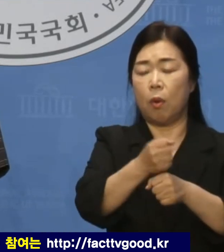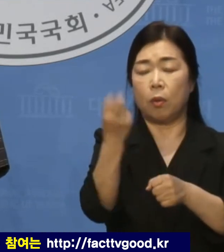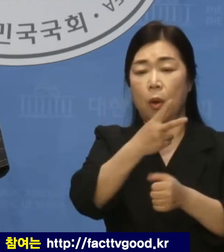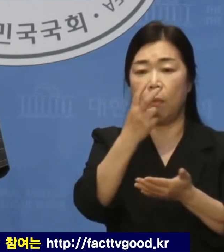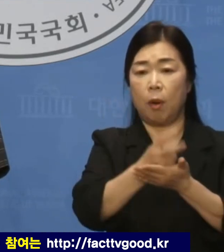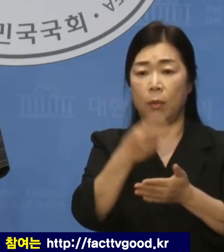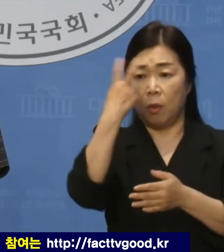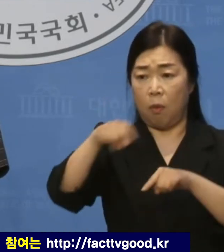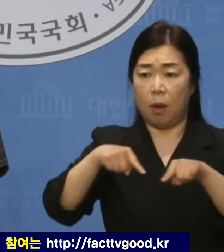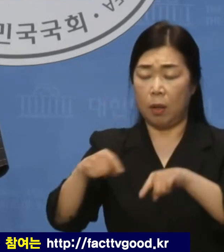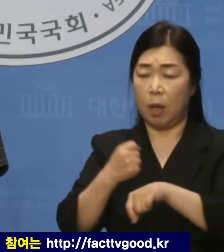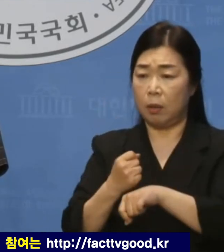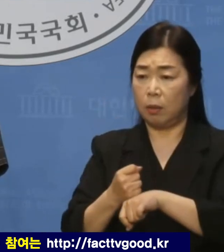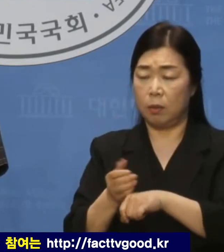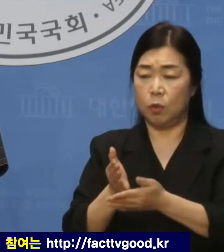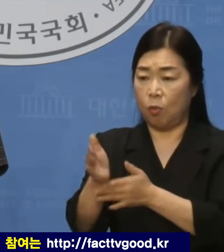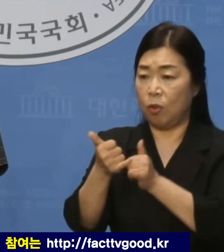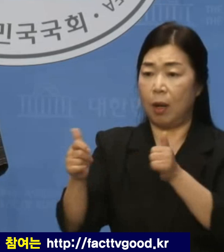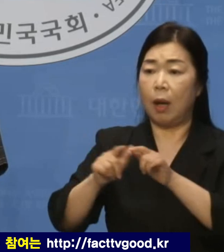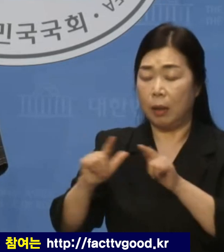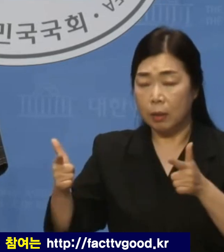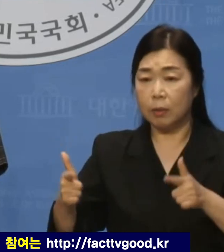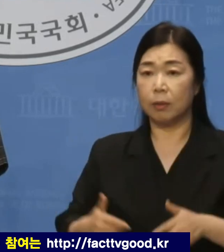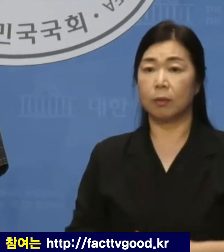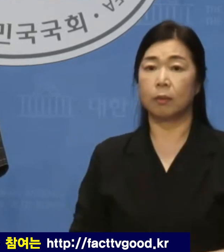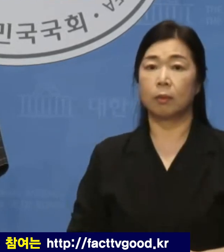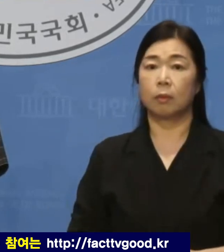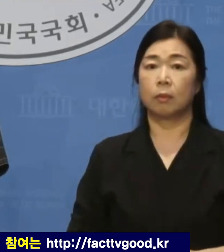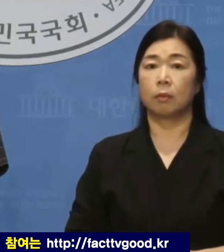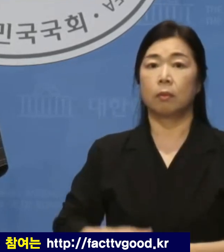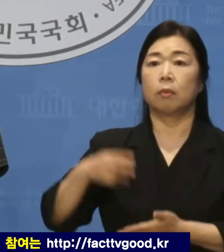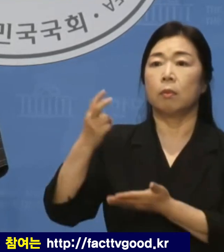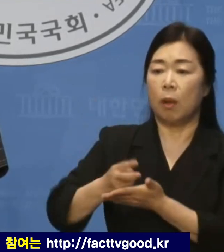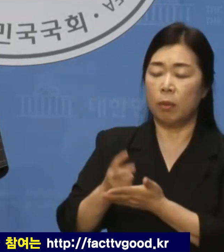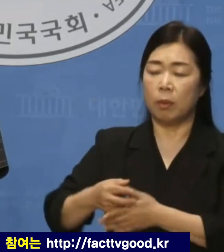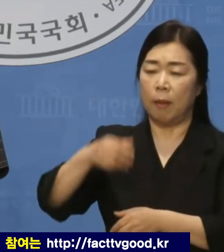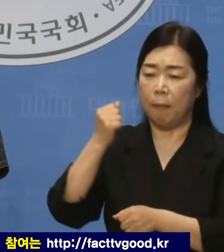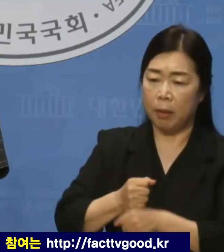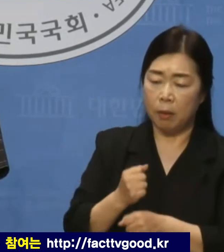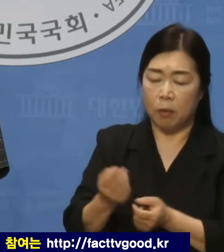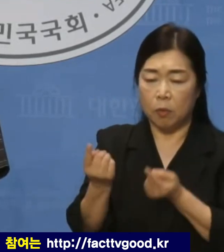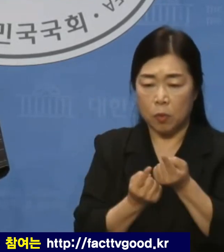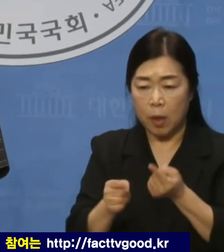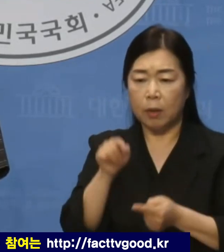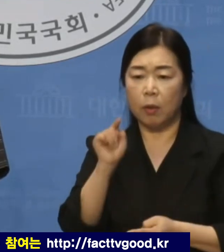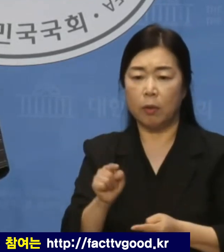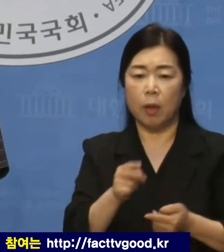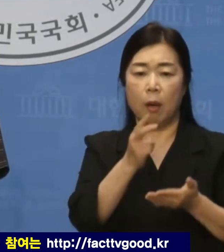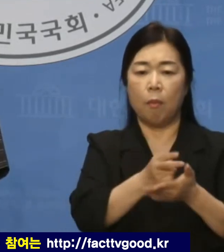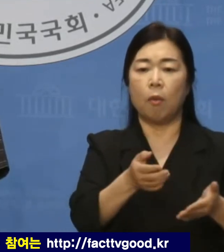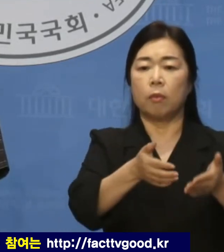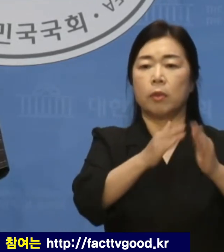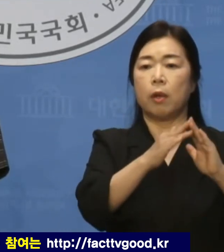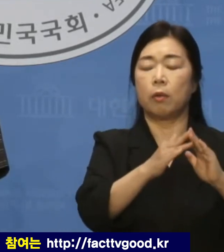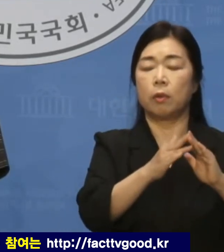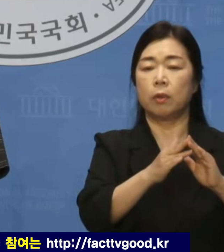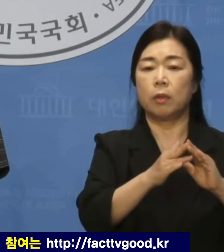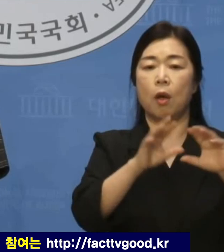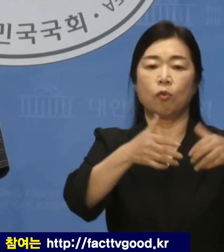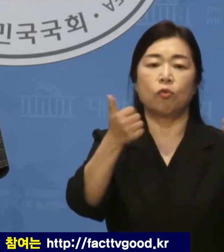다루는 사람들이 아닙니다. 법은 만들고 조율하는 것은 입법기관인